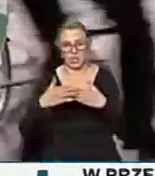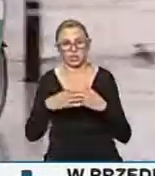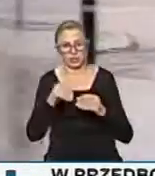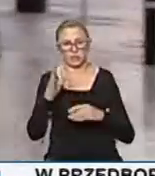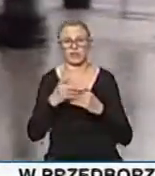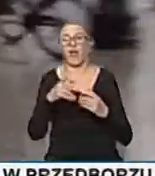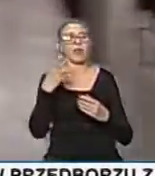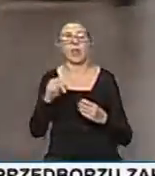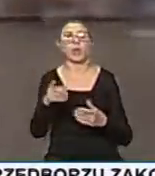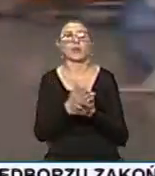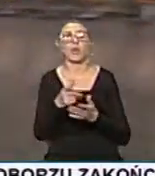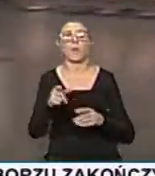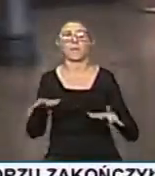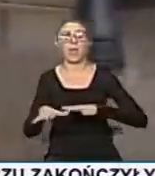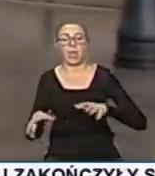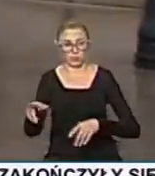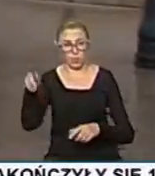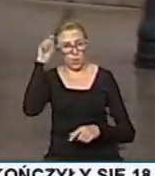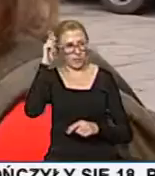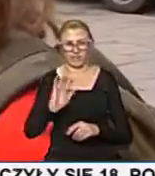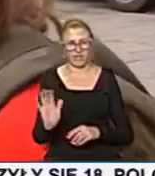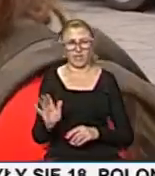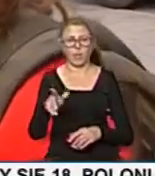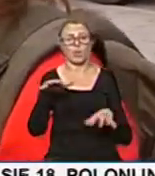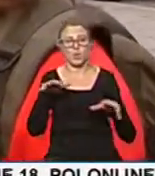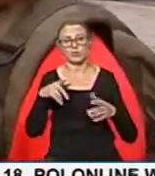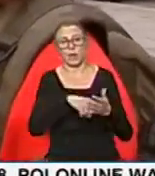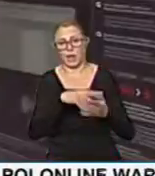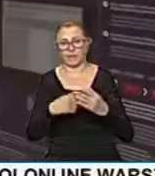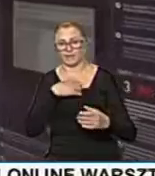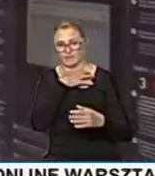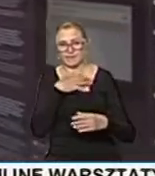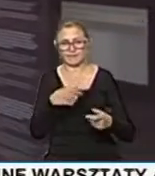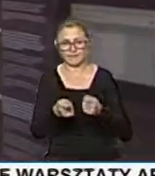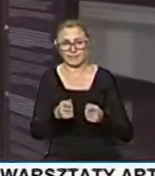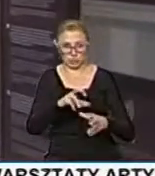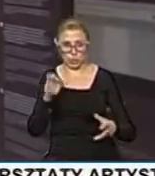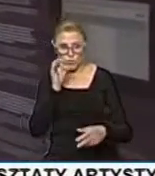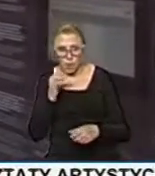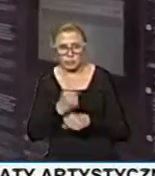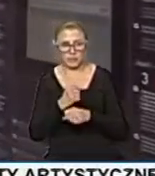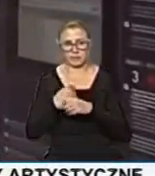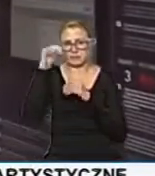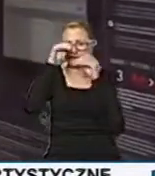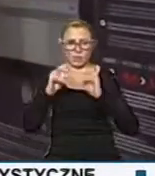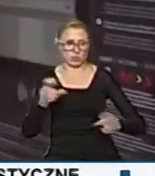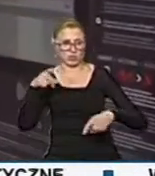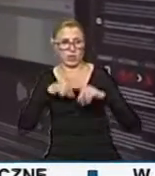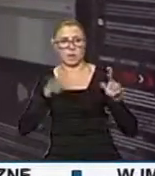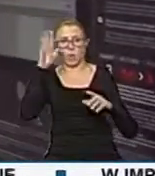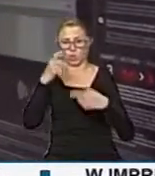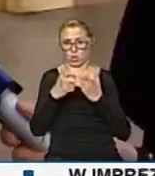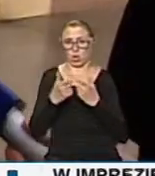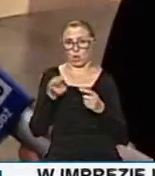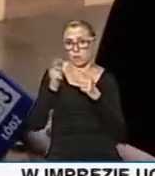Ale to nie samo rozmieszczenie stacji jest największym problemem. Dużo razy mi się blokował zamek. Nie wiadomo, czy robimy coś dobrze, czy źle. Później mogą się naliczać